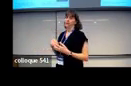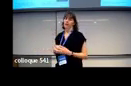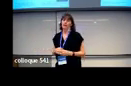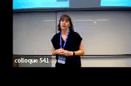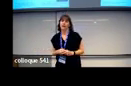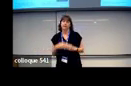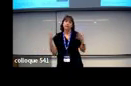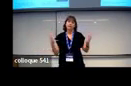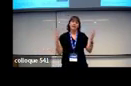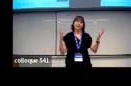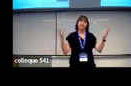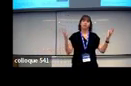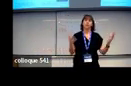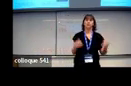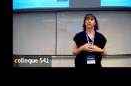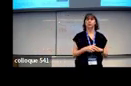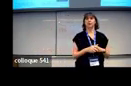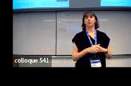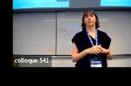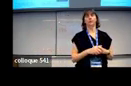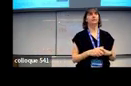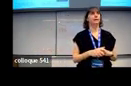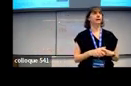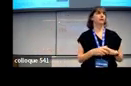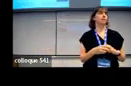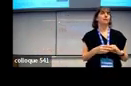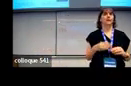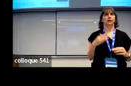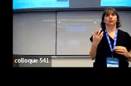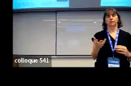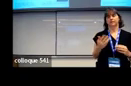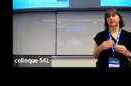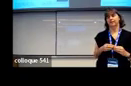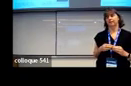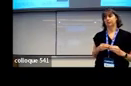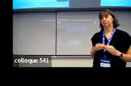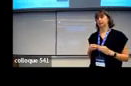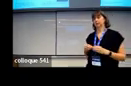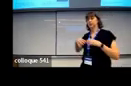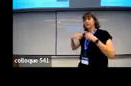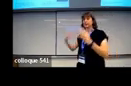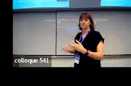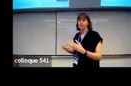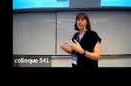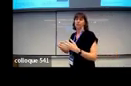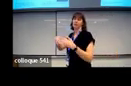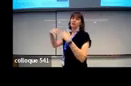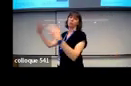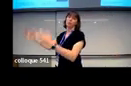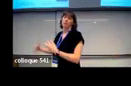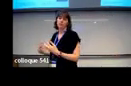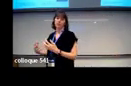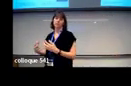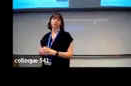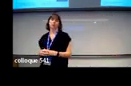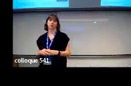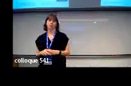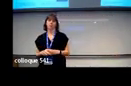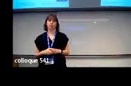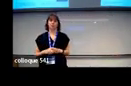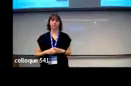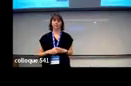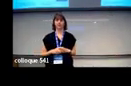depuis l'invention, le début de Peer Community N, dans le cas-ci Evolution Biology, j'ai participé à la formation, j'ai été